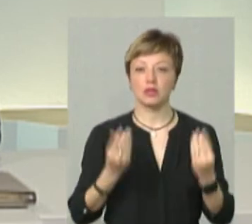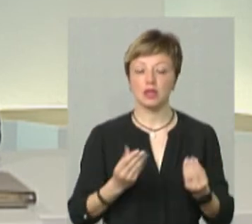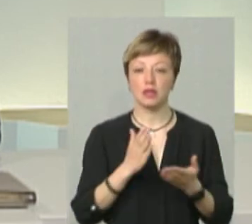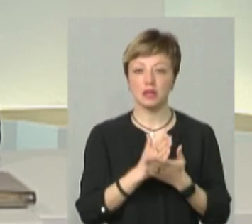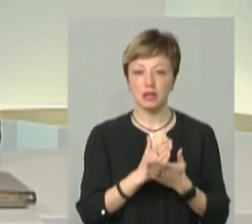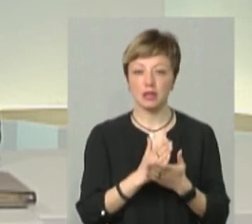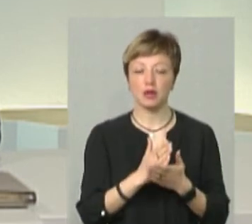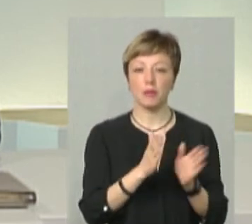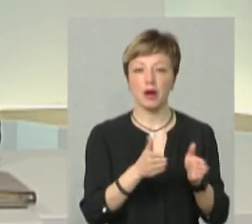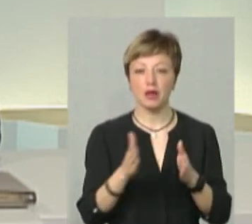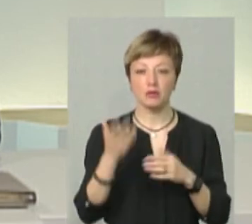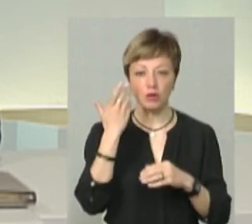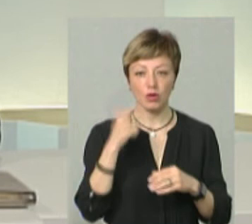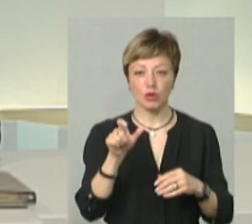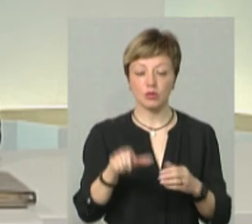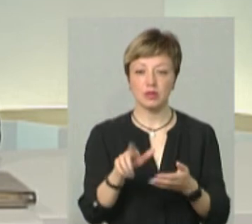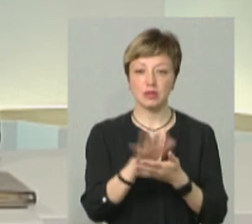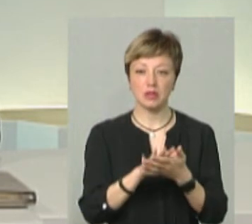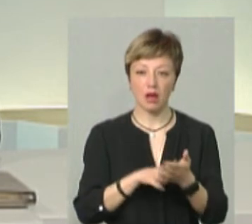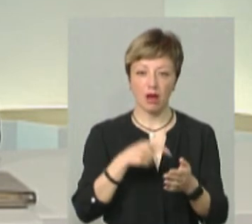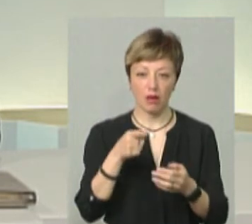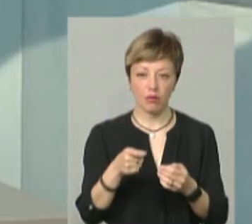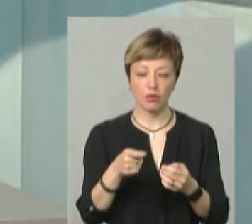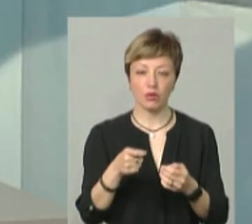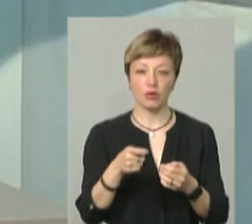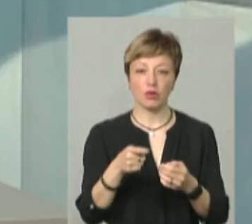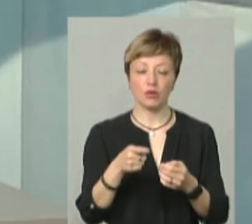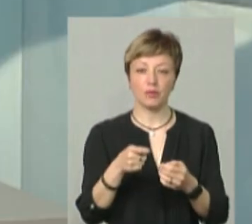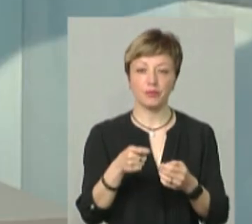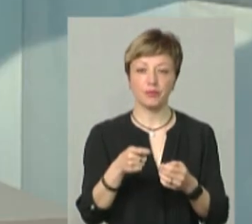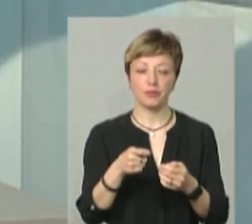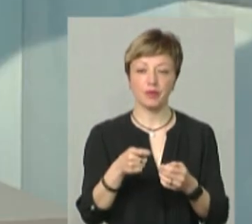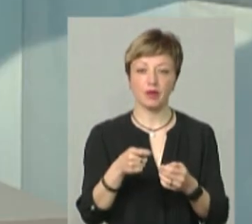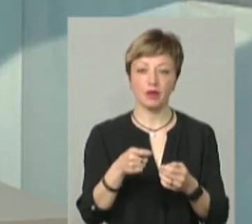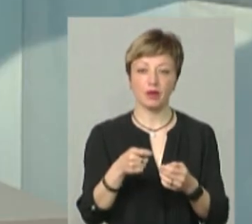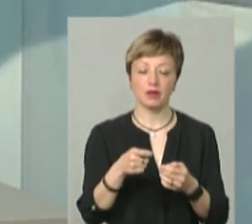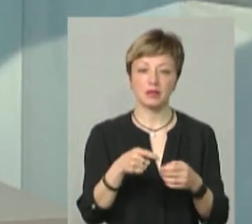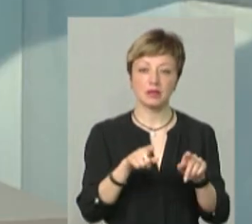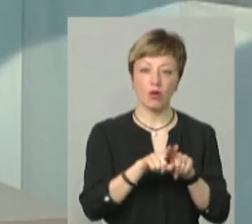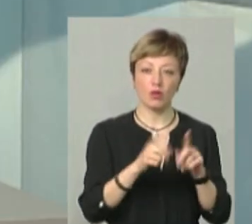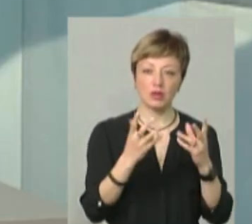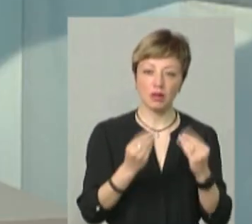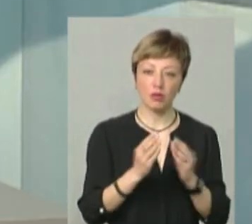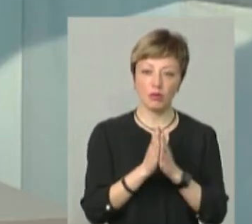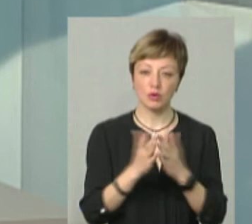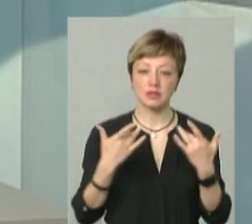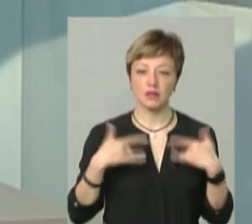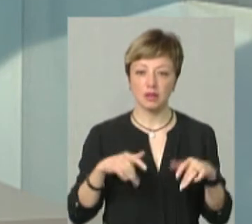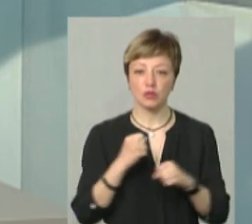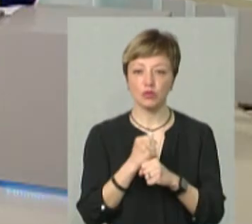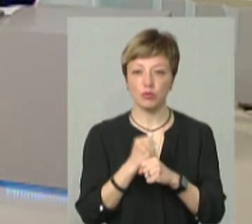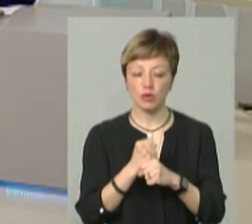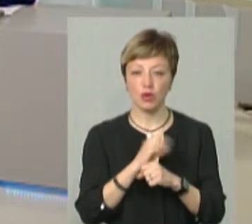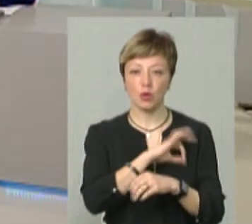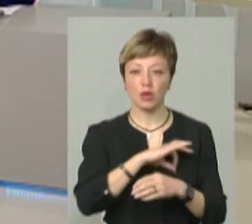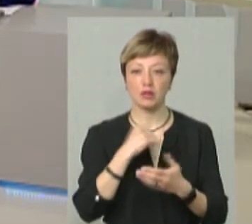є діє механізм, коли людина може написати таку заяву роботодавцю, що вона там з такого-то дня просить її звільнити з роботи,